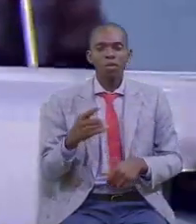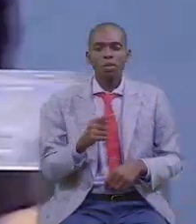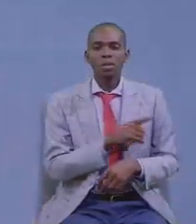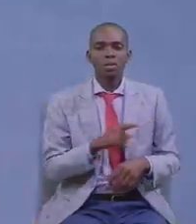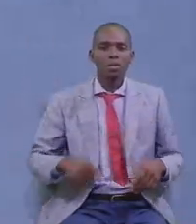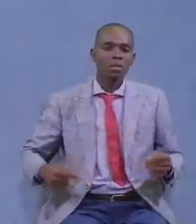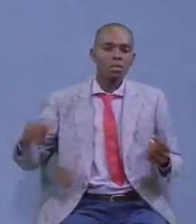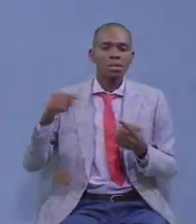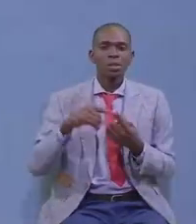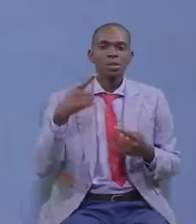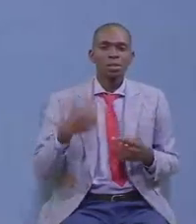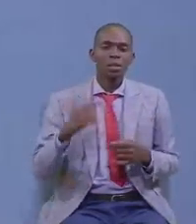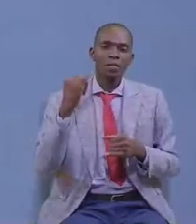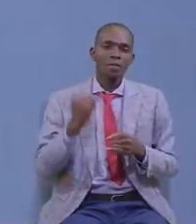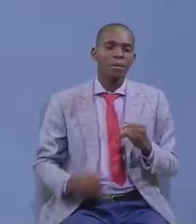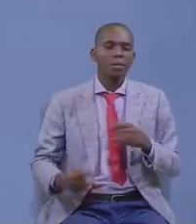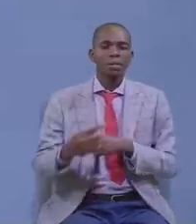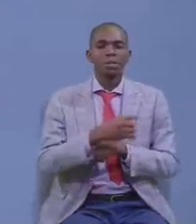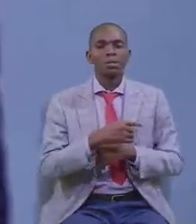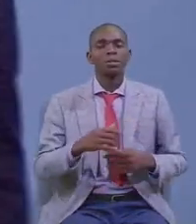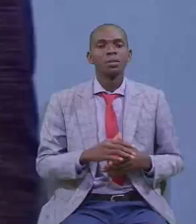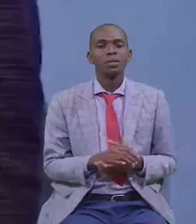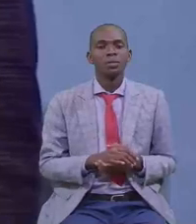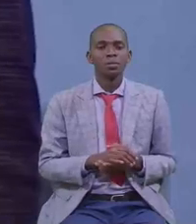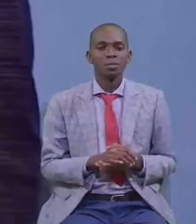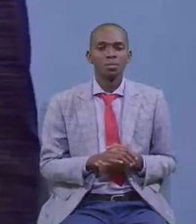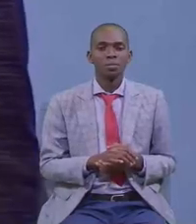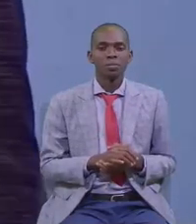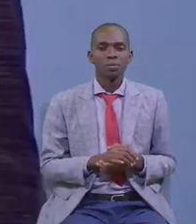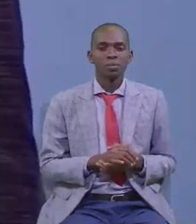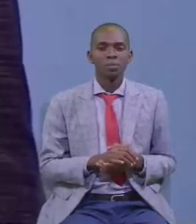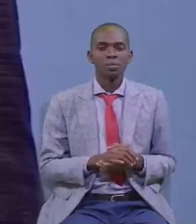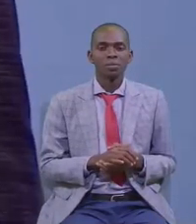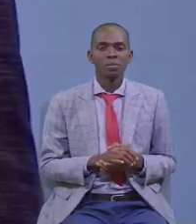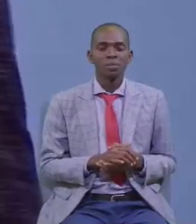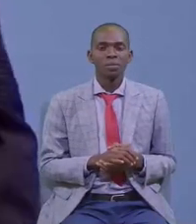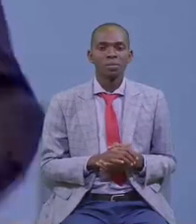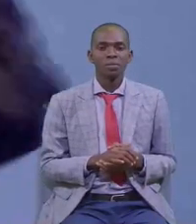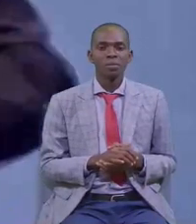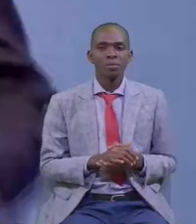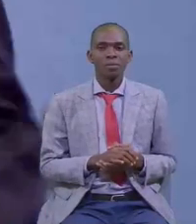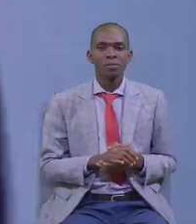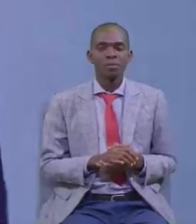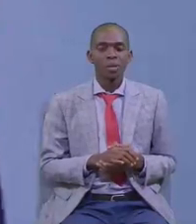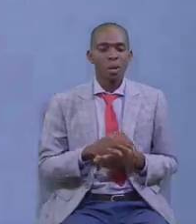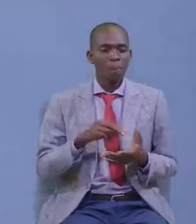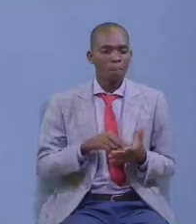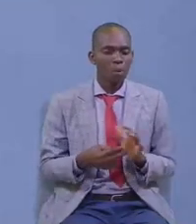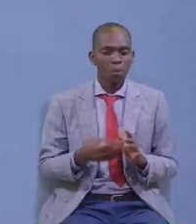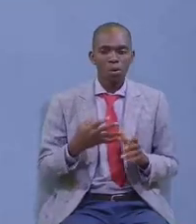Premièrement, c'est donc suivre le Seigneur de façon déterminée jusqu'au dernier jour. Détermination de